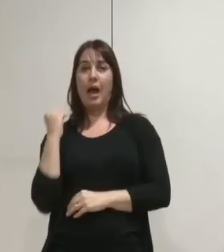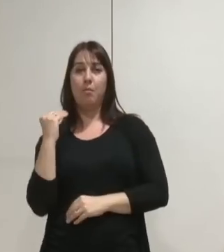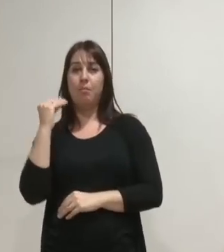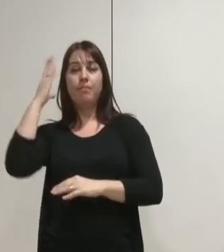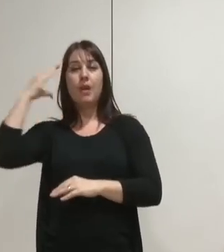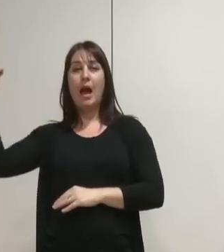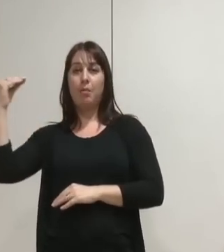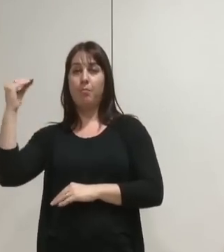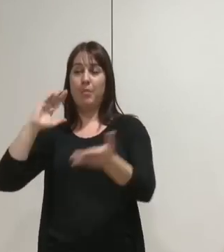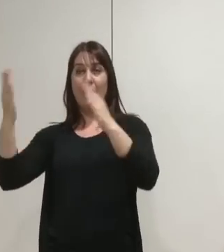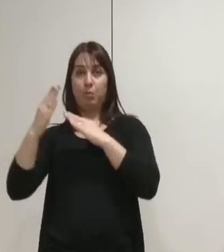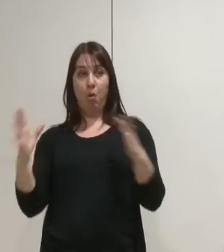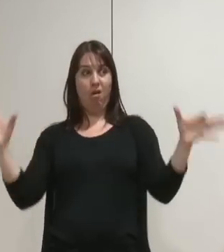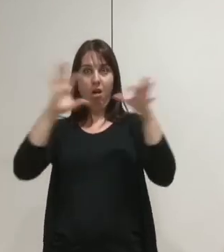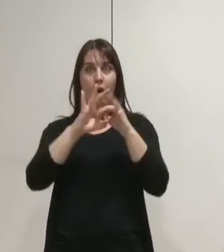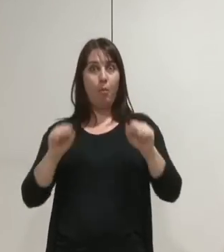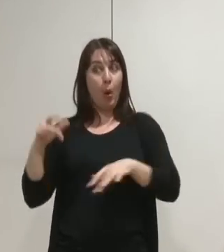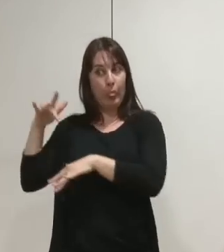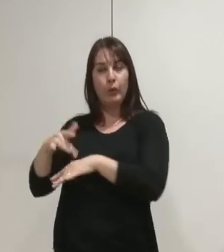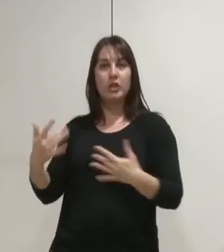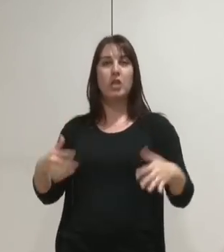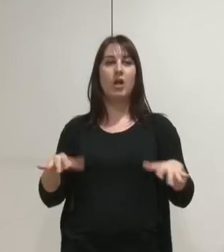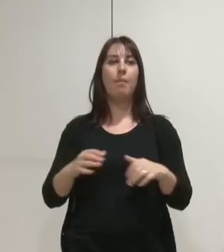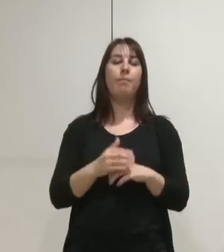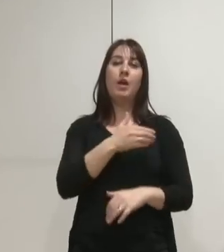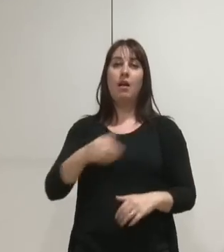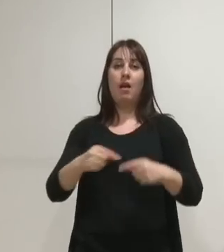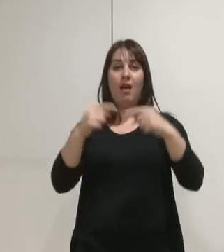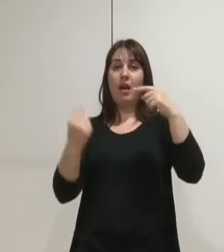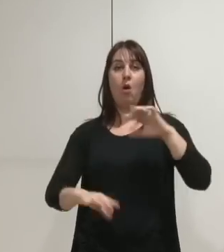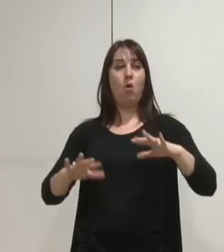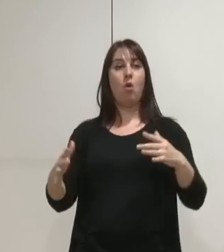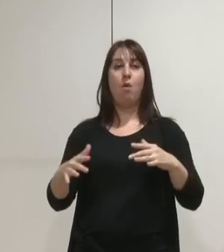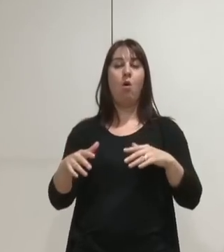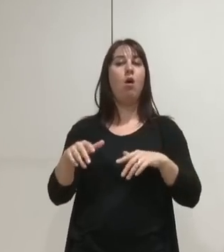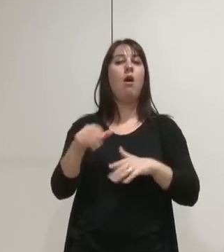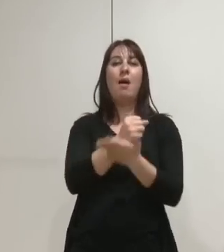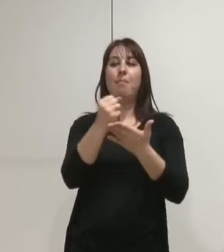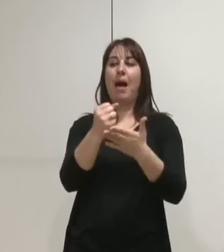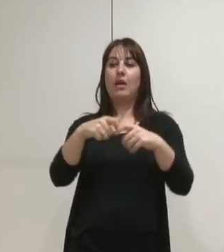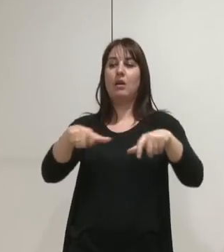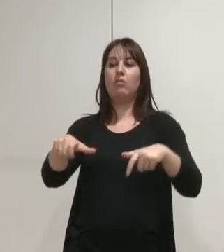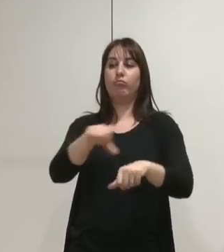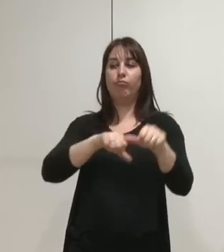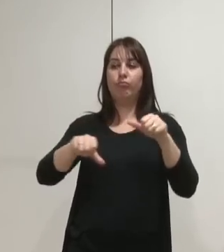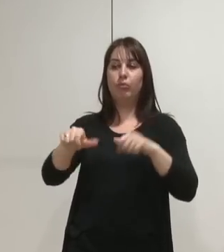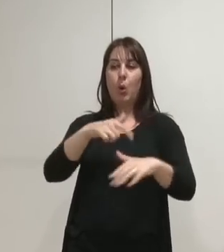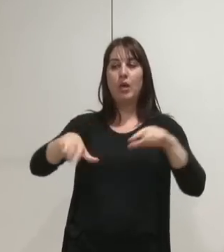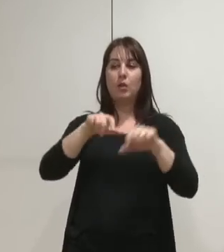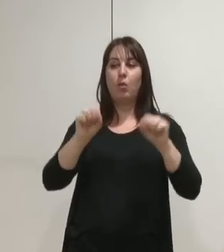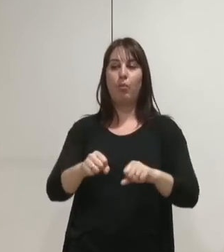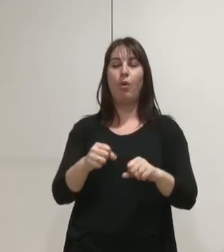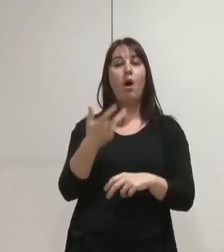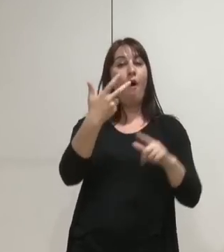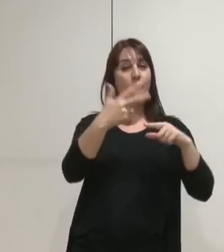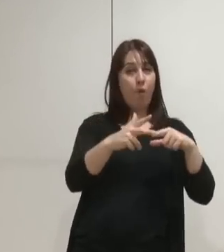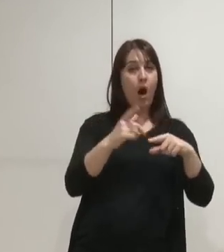œuvre la créance de la ville pourra quant à elle être remboursée par la location des marques telles que la foire de Grenoble et le salon de